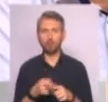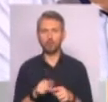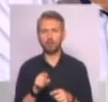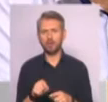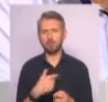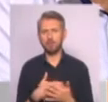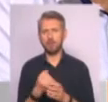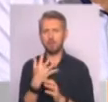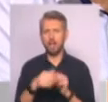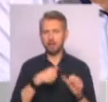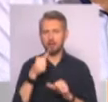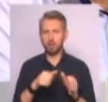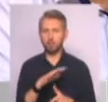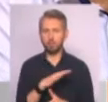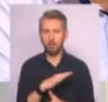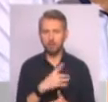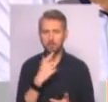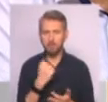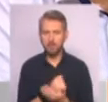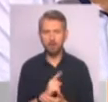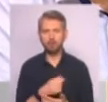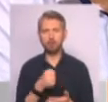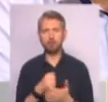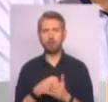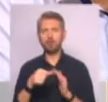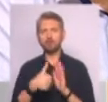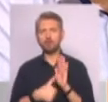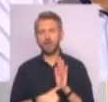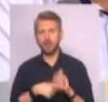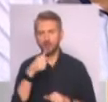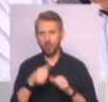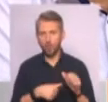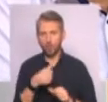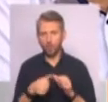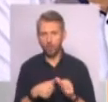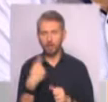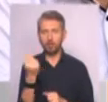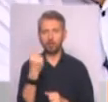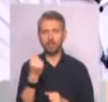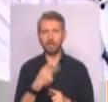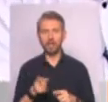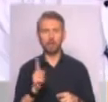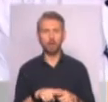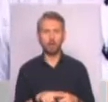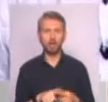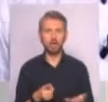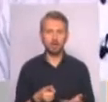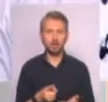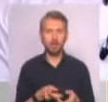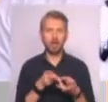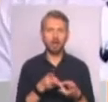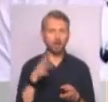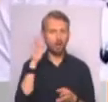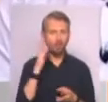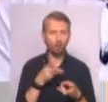в 2015 году был принят, что там до 2016 года лічильники, которые там котлы воду